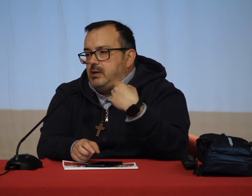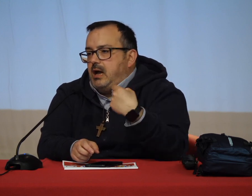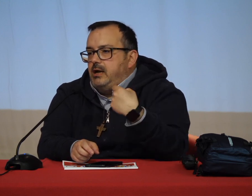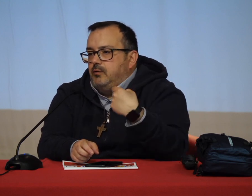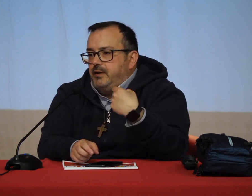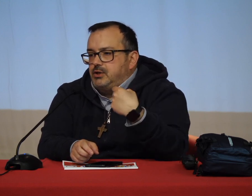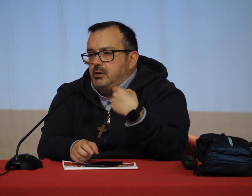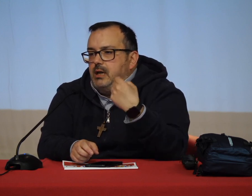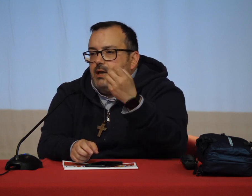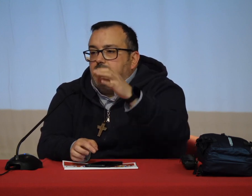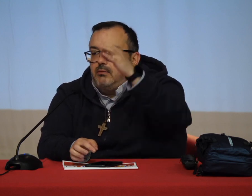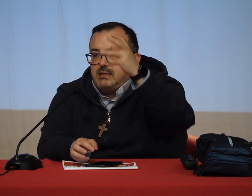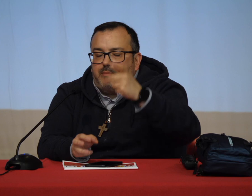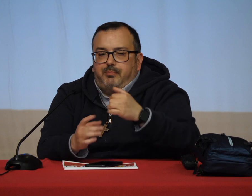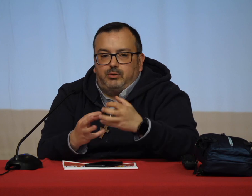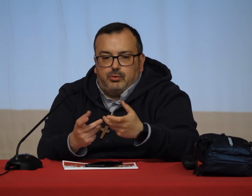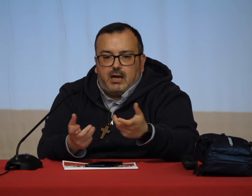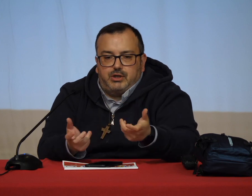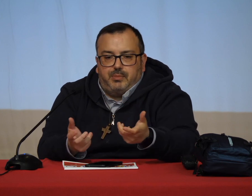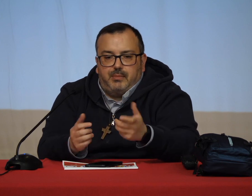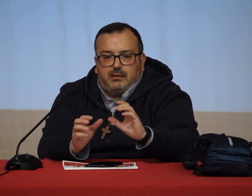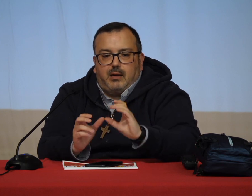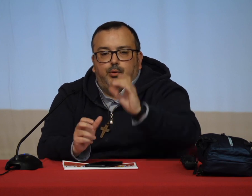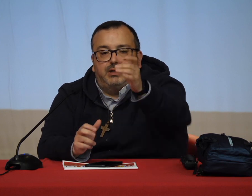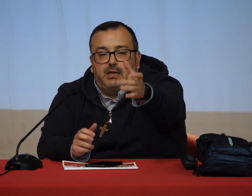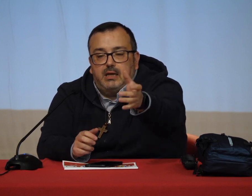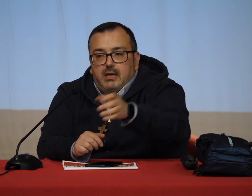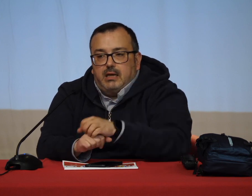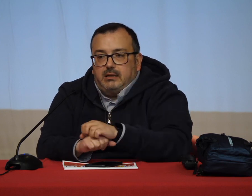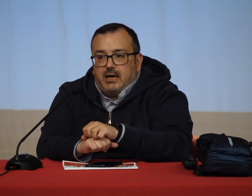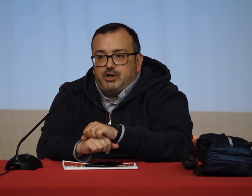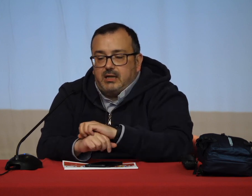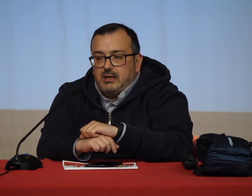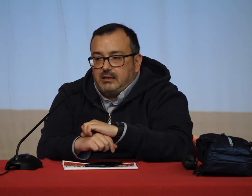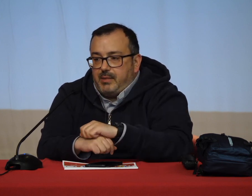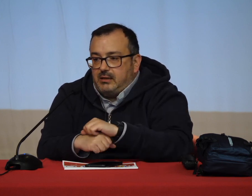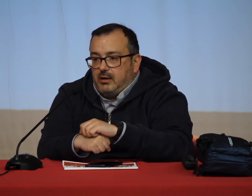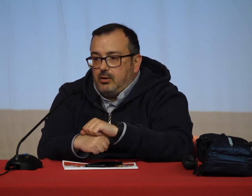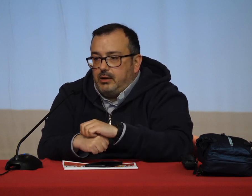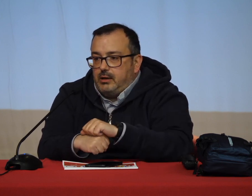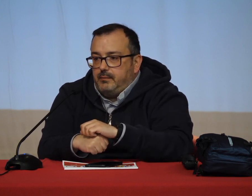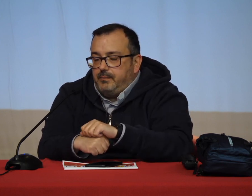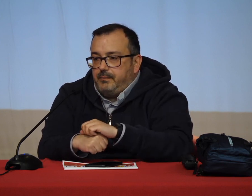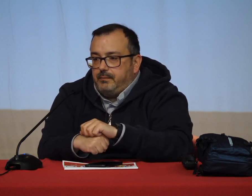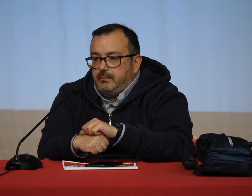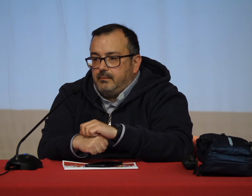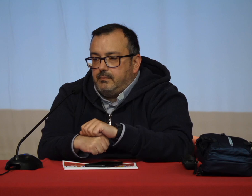parrocchia e l'ufficio e quindi questa mappatura ci permetterà poi di interagire direttamente